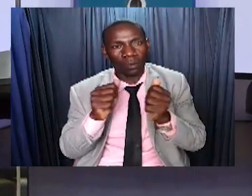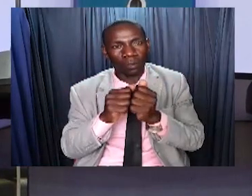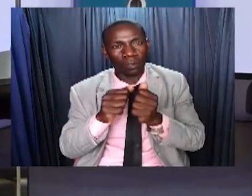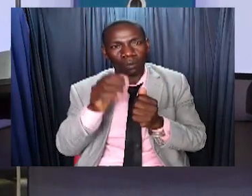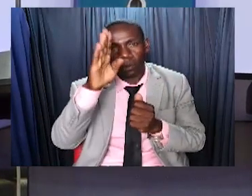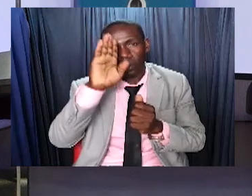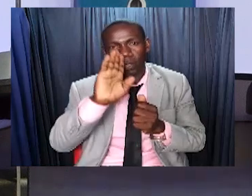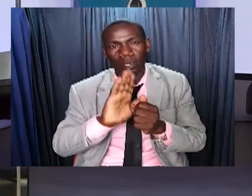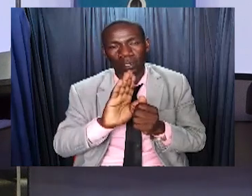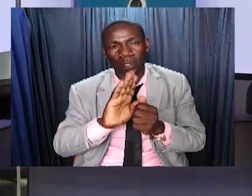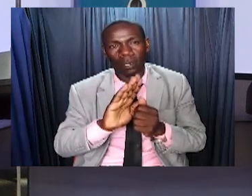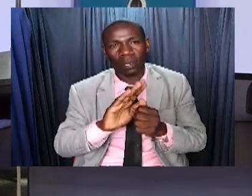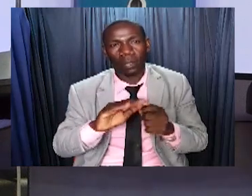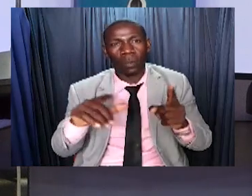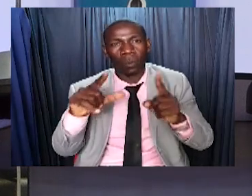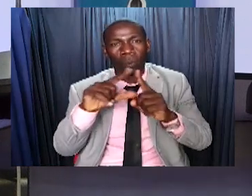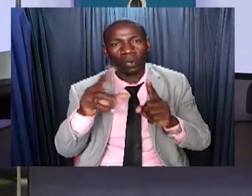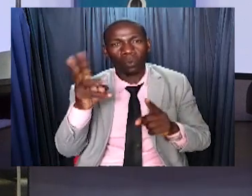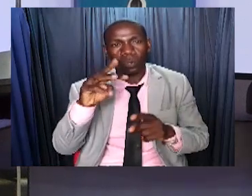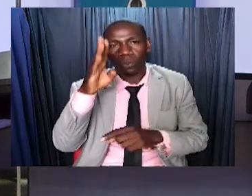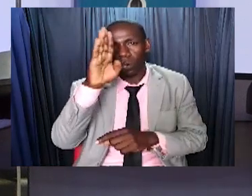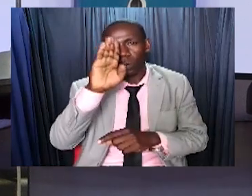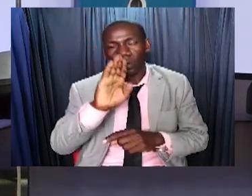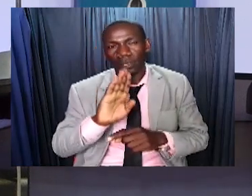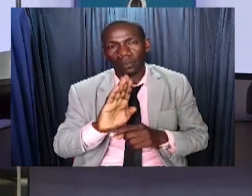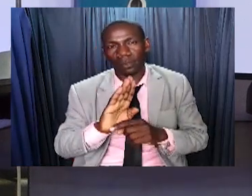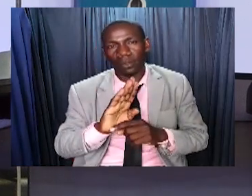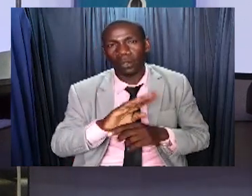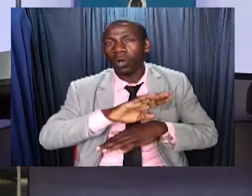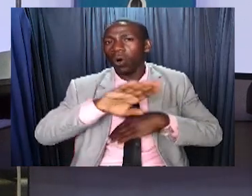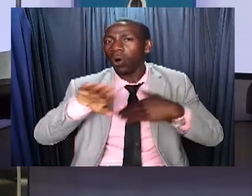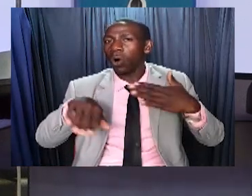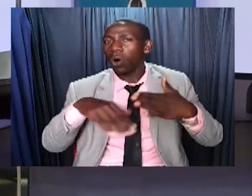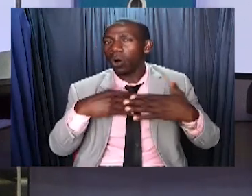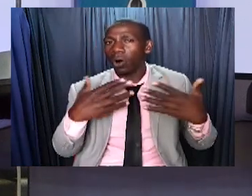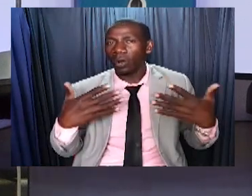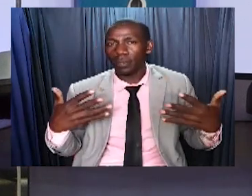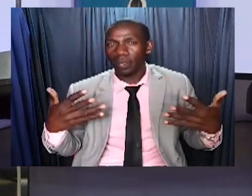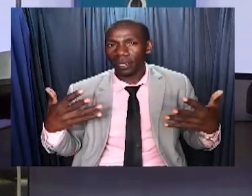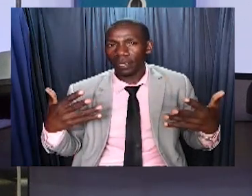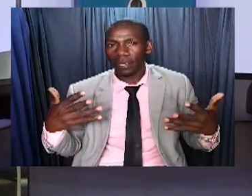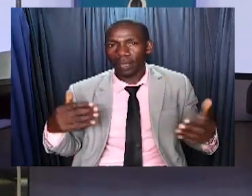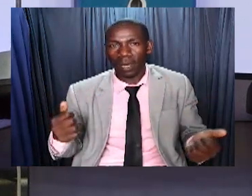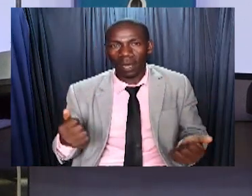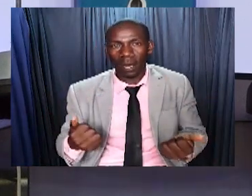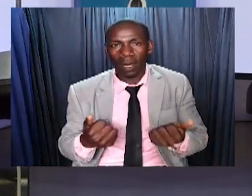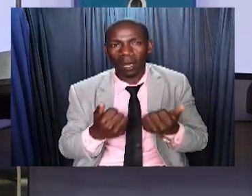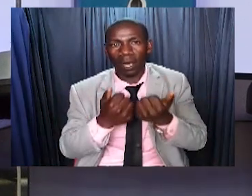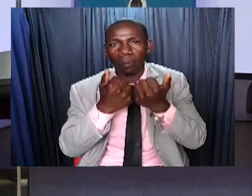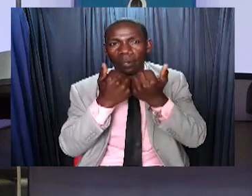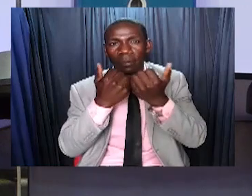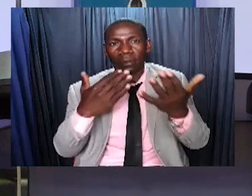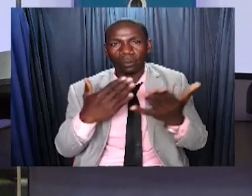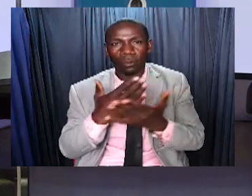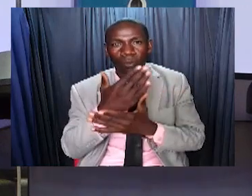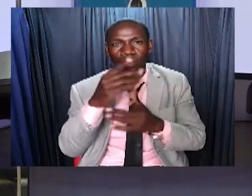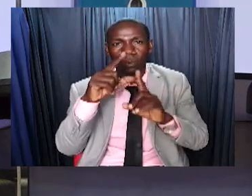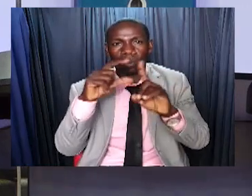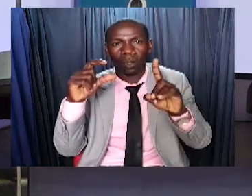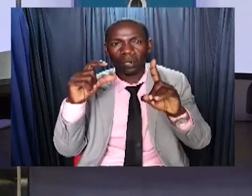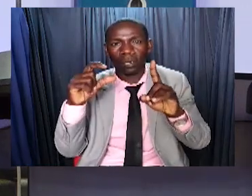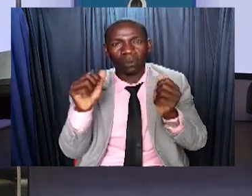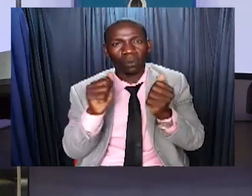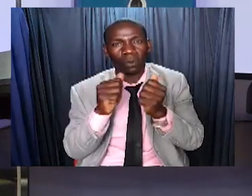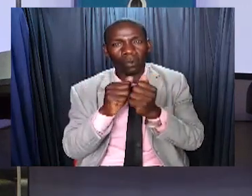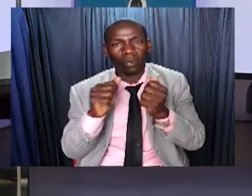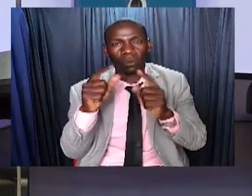the word was with God. Naye neno alikuwa Mungu. And the word was God. Vyote vilifanyika kwa yeye. Everything was done in him. Wala